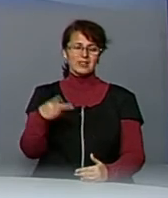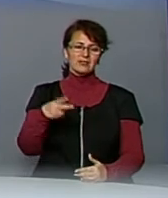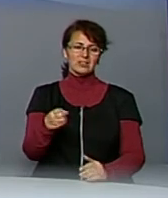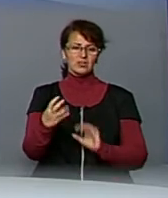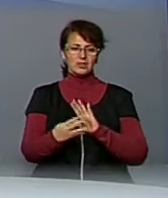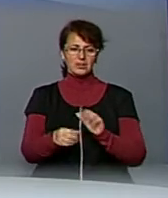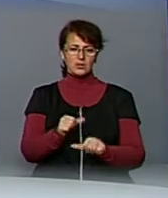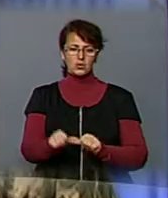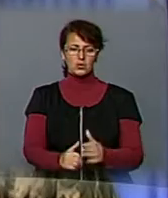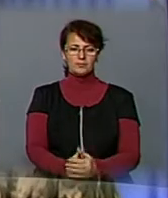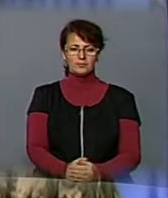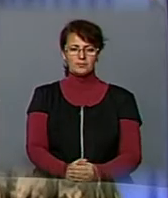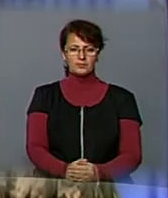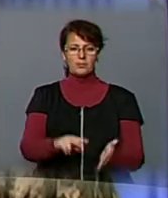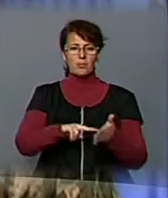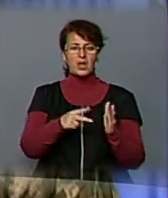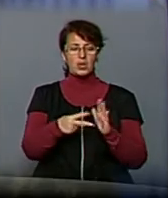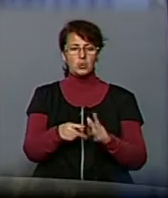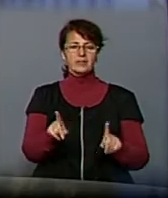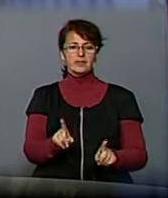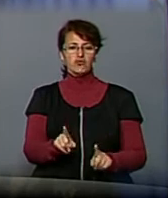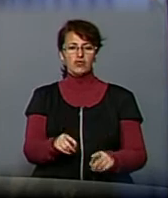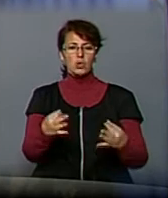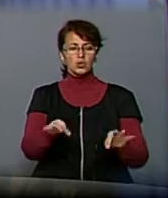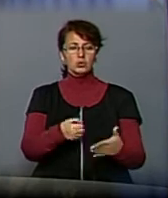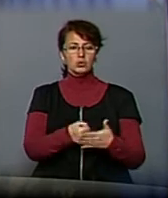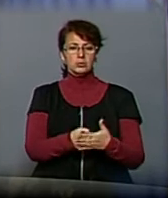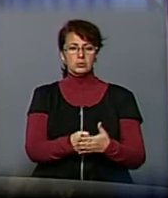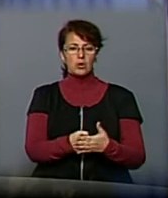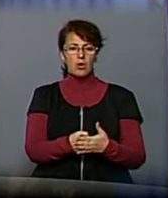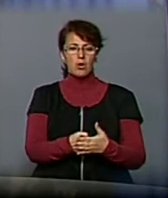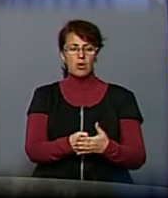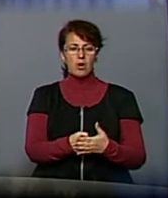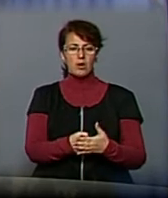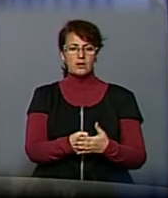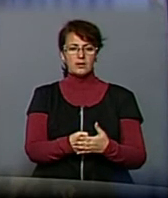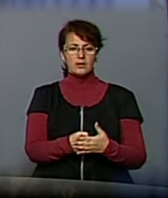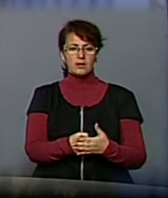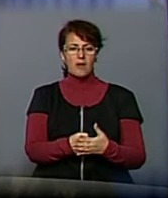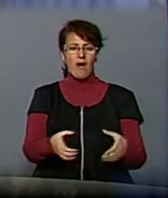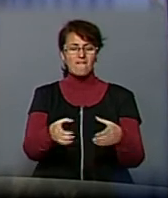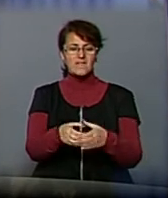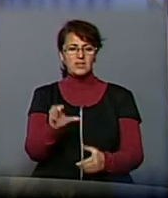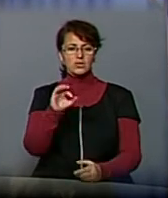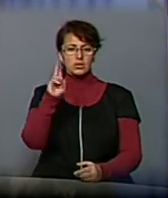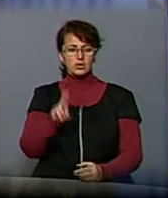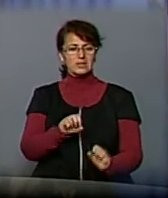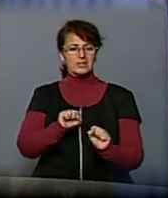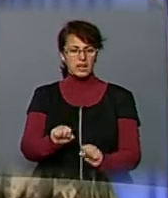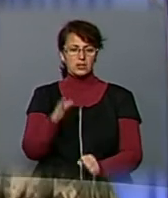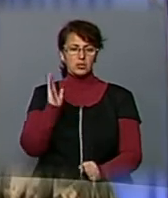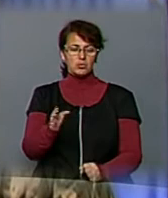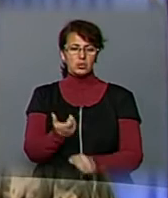2019 року. Планується, що доступ до відділу соціального захисту